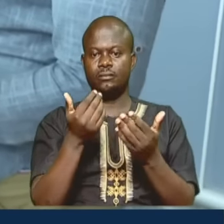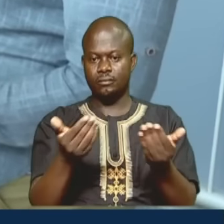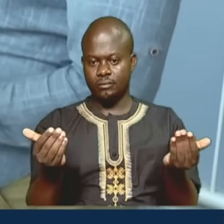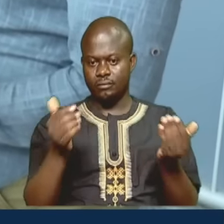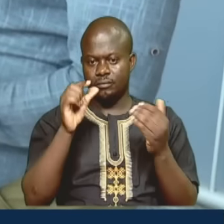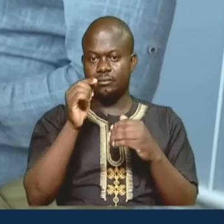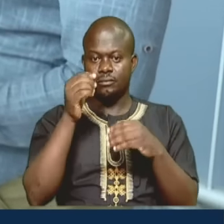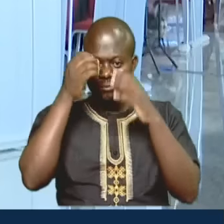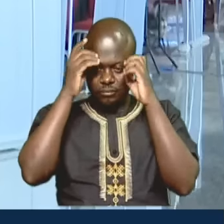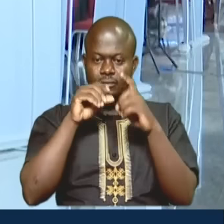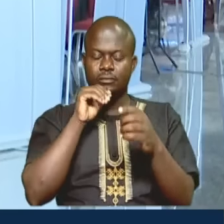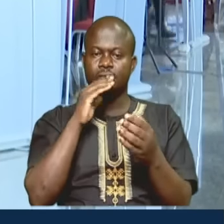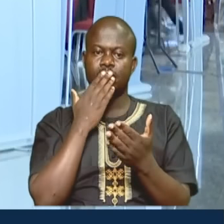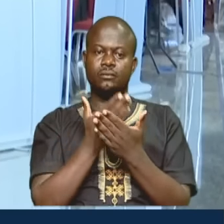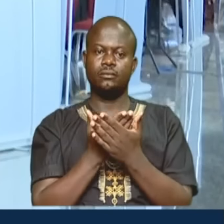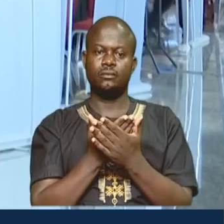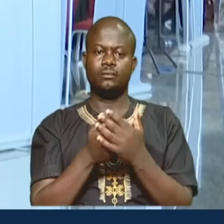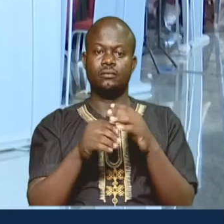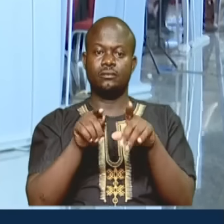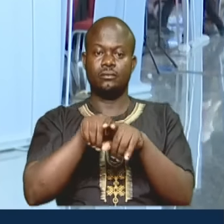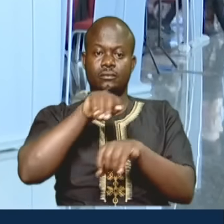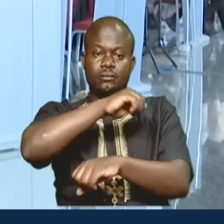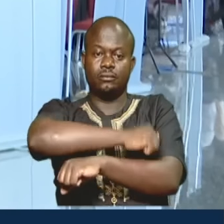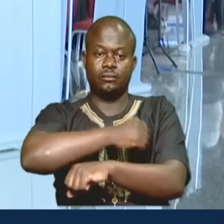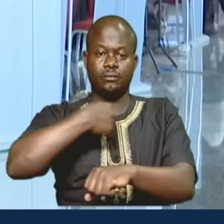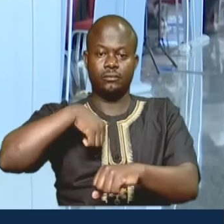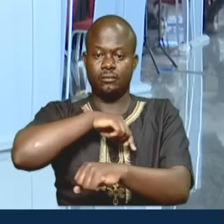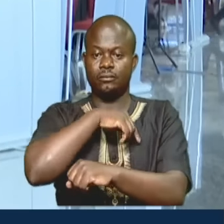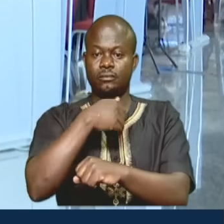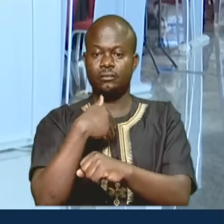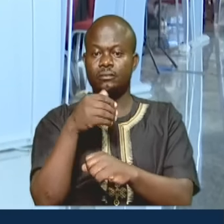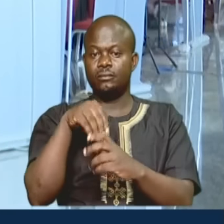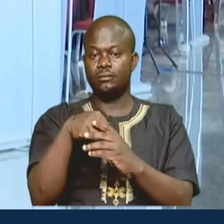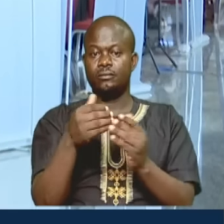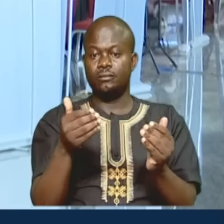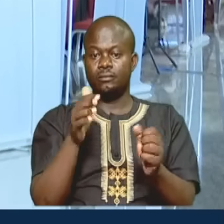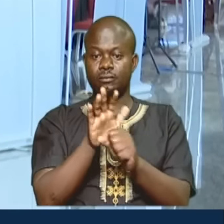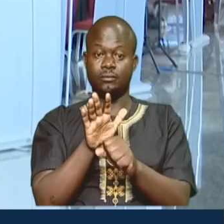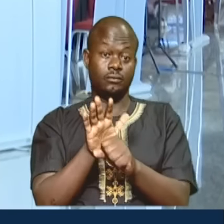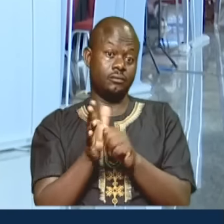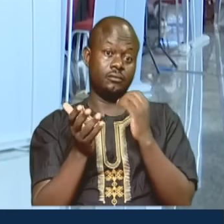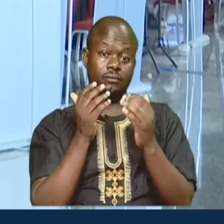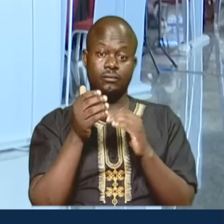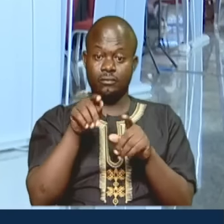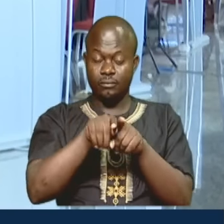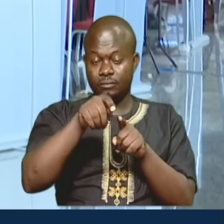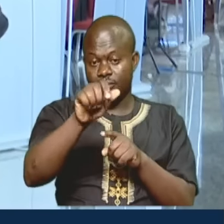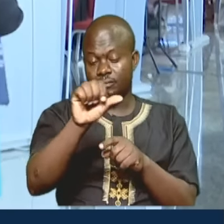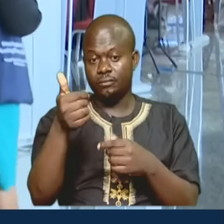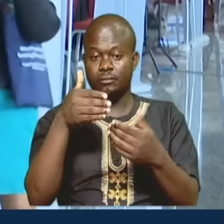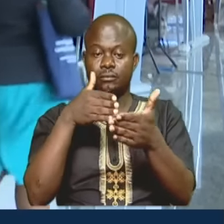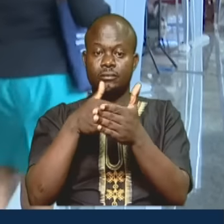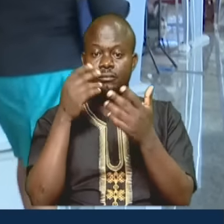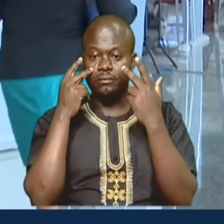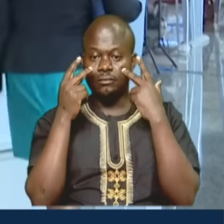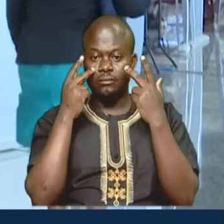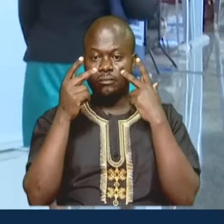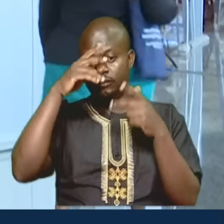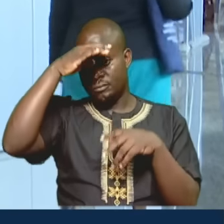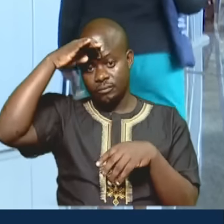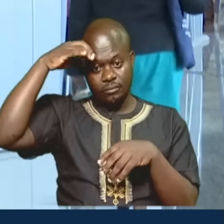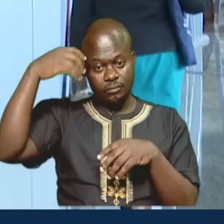uburezi budafite ireme. Amashuri dufite abarimo abana benshi nayo wenda n'indi mbogamizi usanga